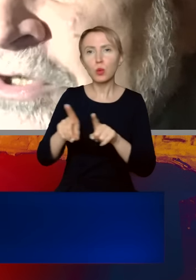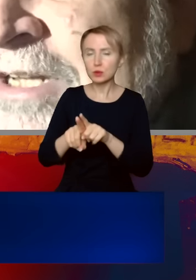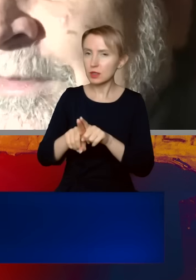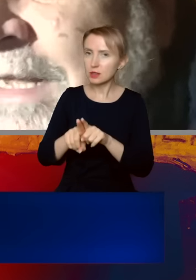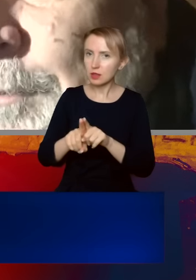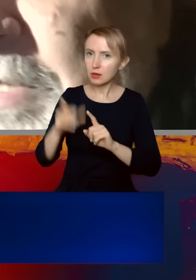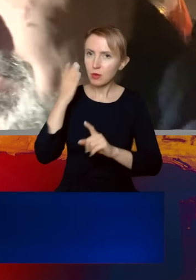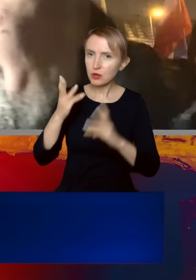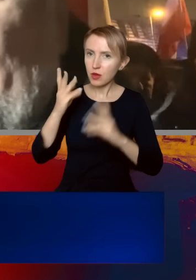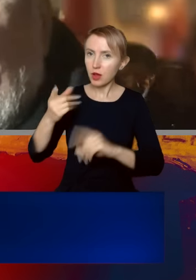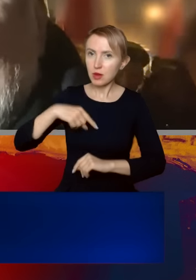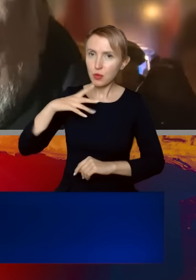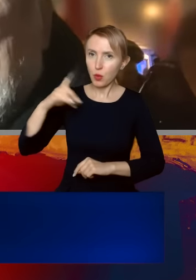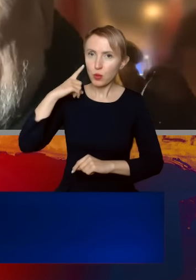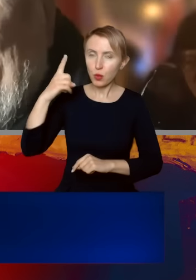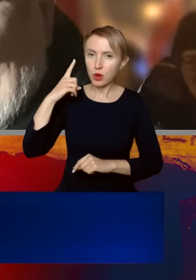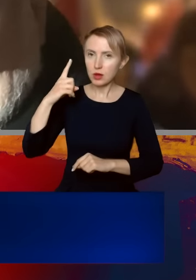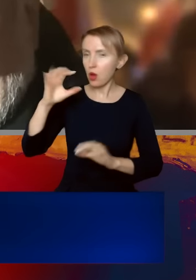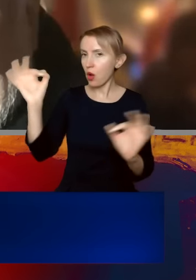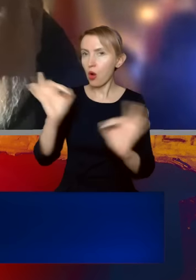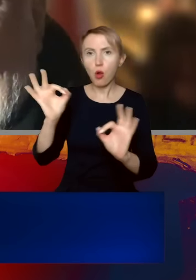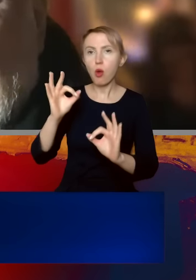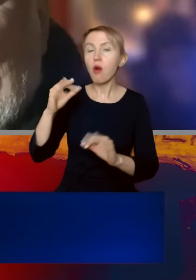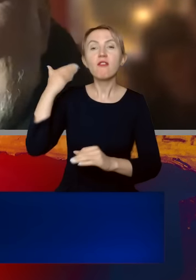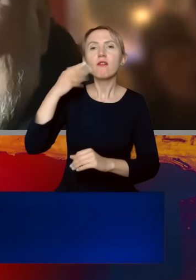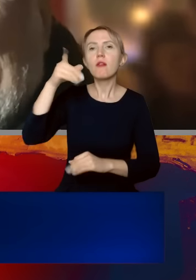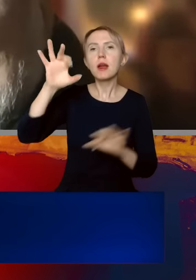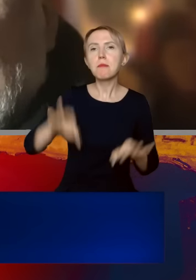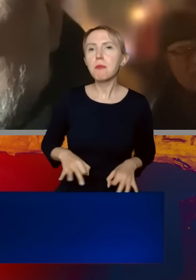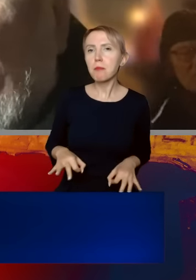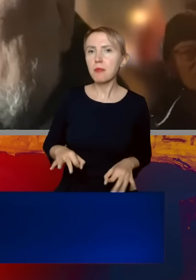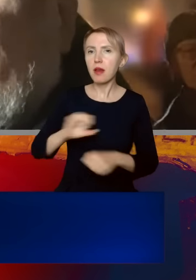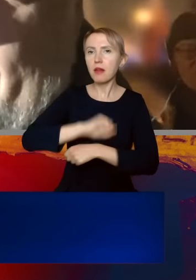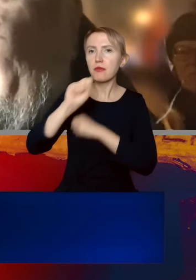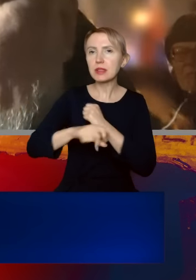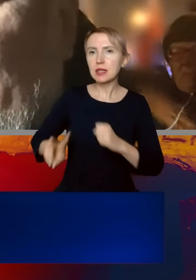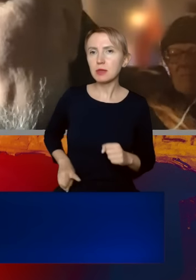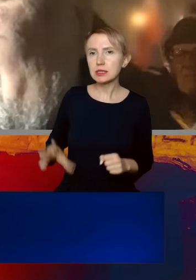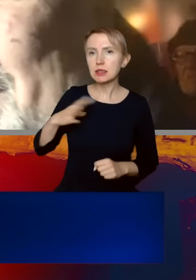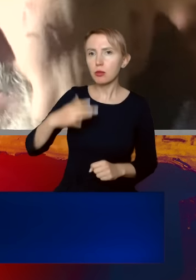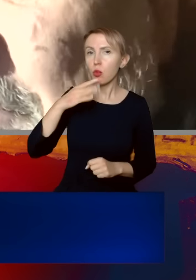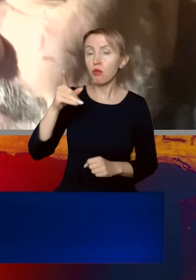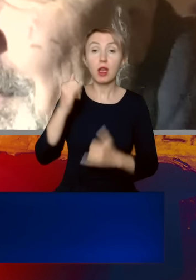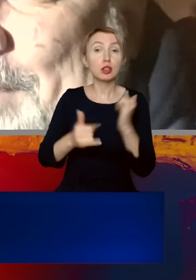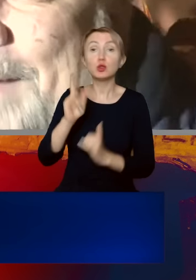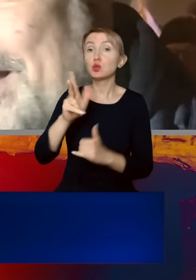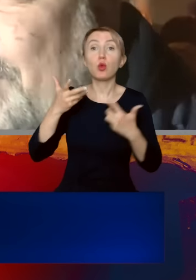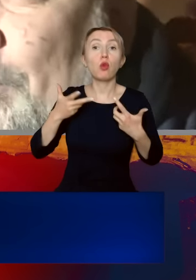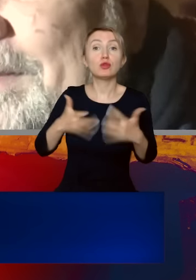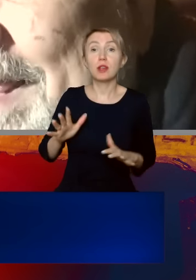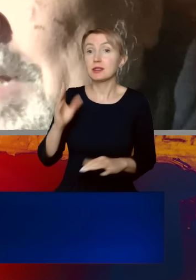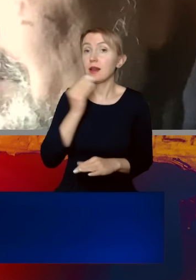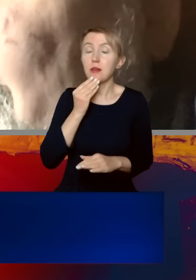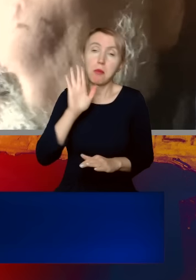ważne, bo my słyszeliśmy taką bezczelną wypowiedź pani wiceminister, która mówiła, że no jak ktoś nie chce jeść, to ma